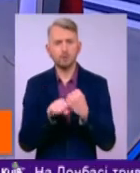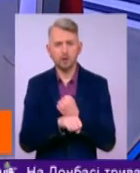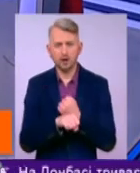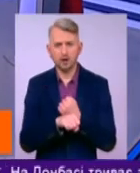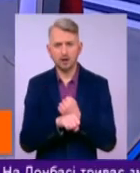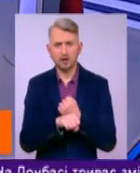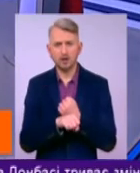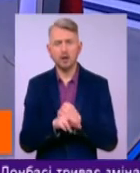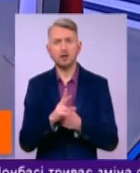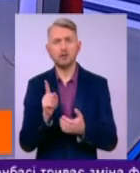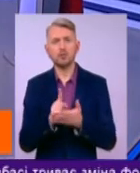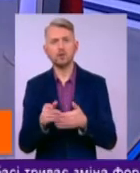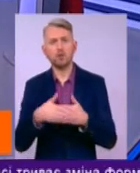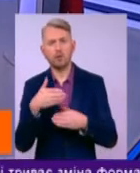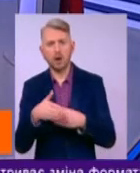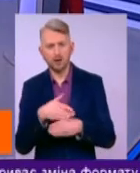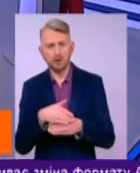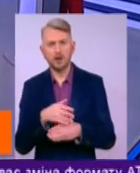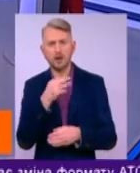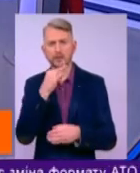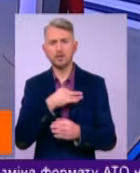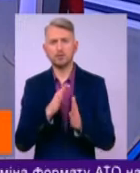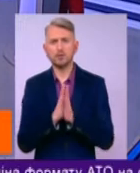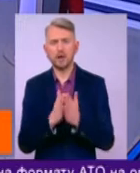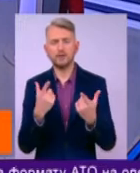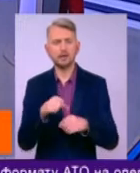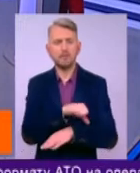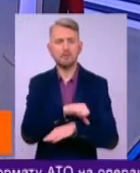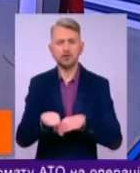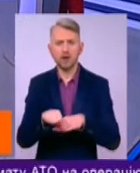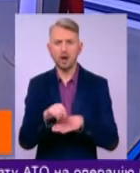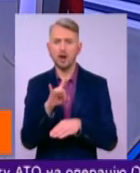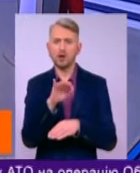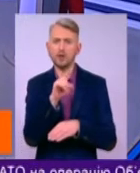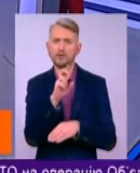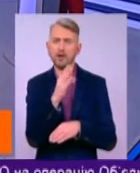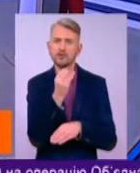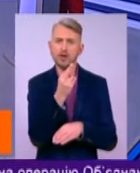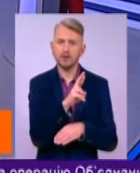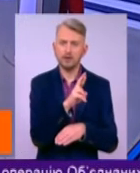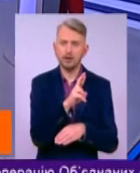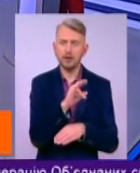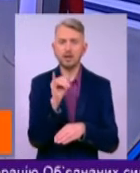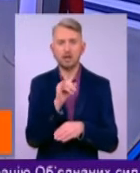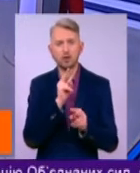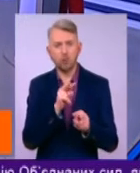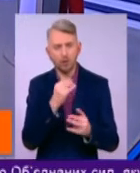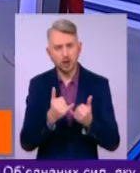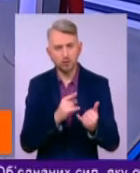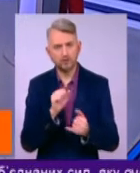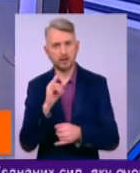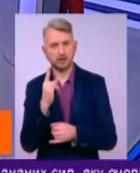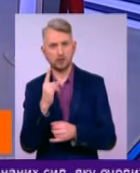згодом повинна карати. Але скажіть, будь ласка, де саме межа розбещення і догляду за дитиною?